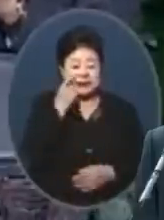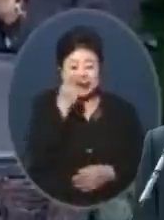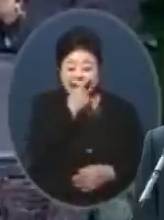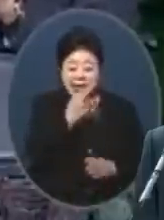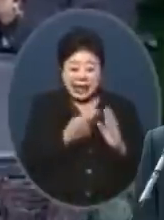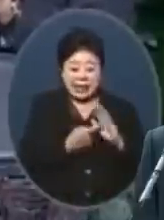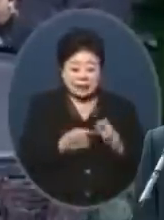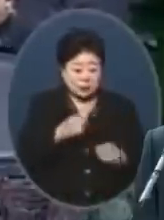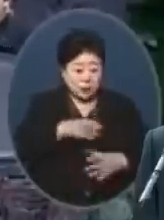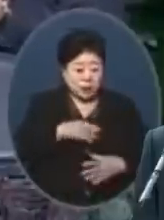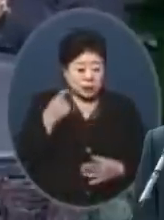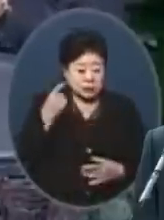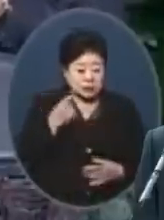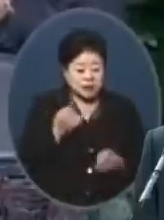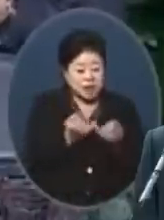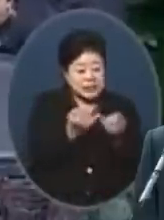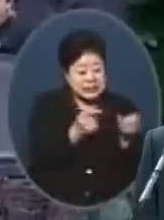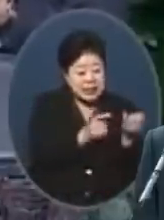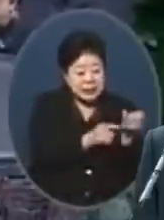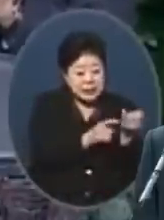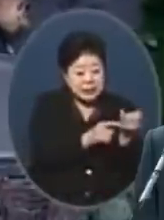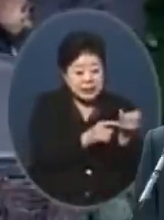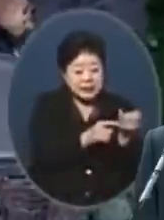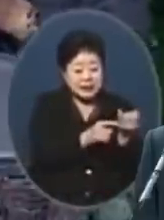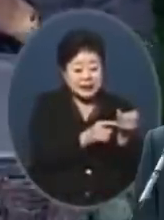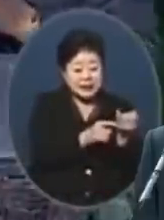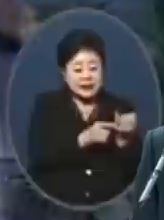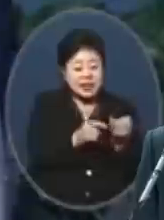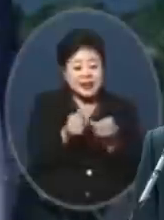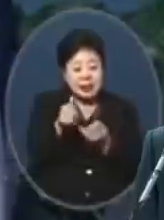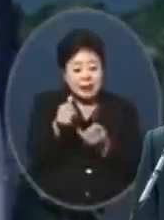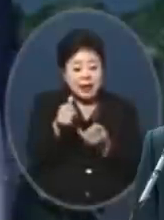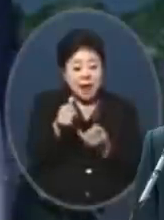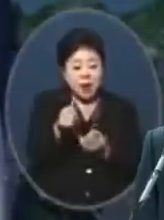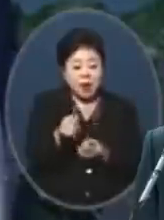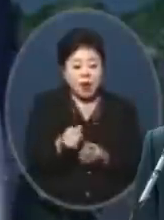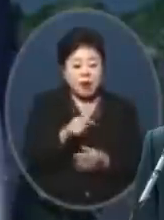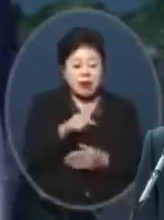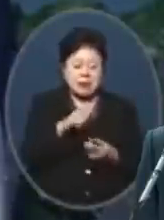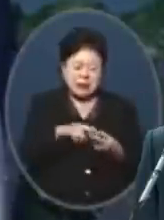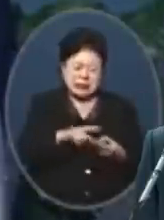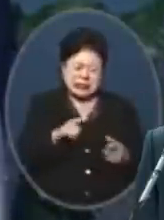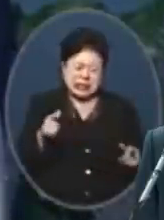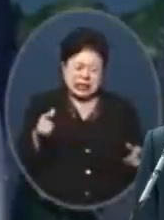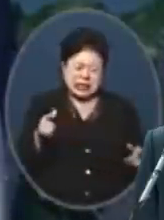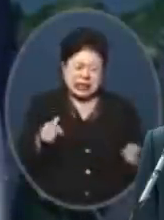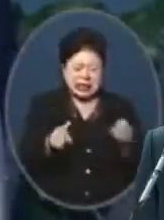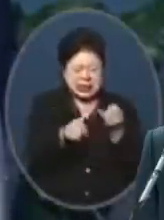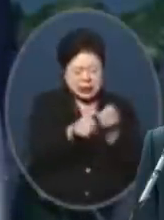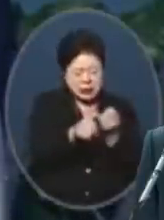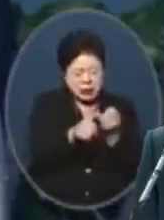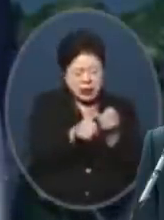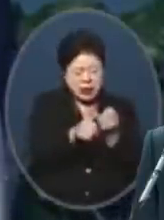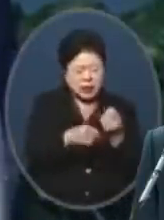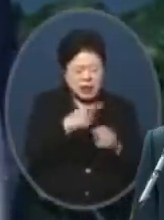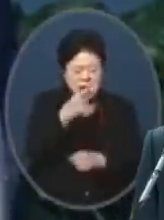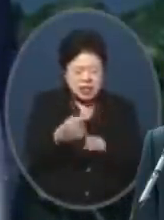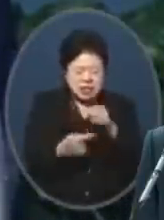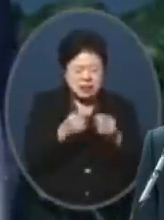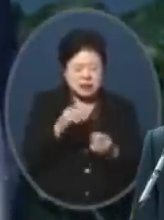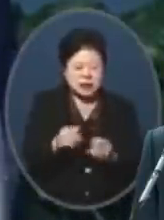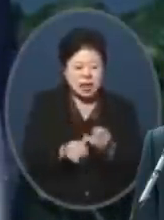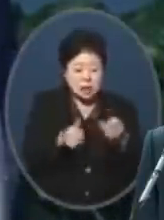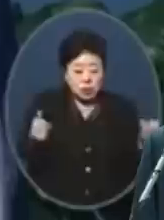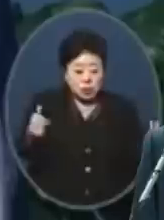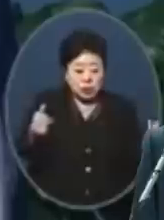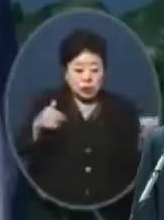들었는데 자매님이 자기 남편하고 마음이 안 맞아서 결혼하고 1년 만에